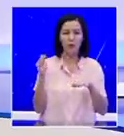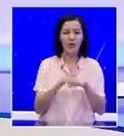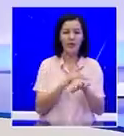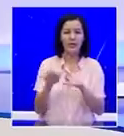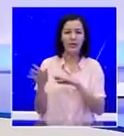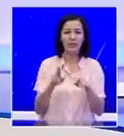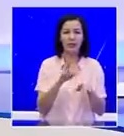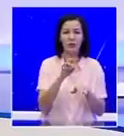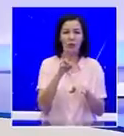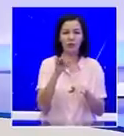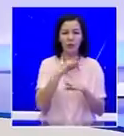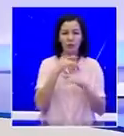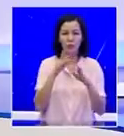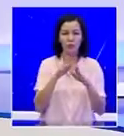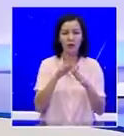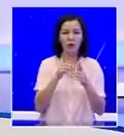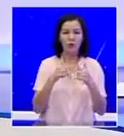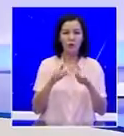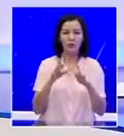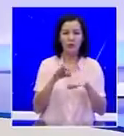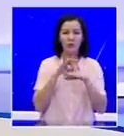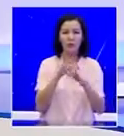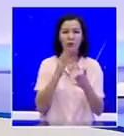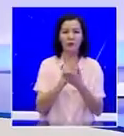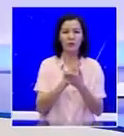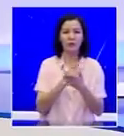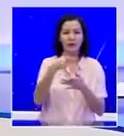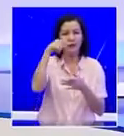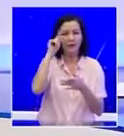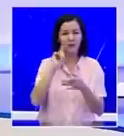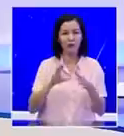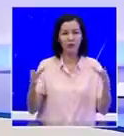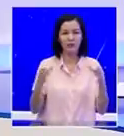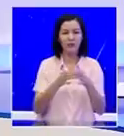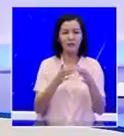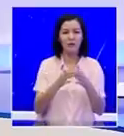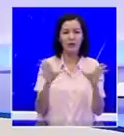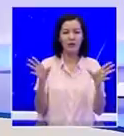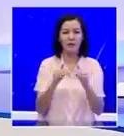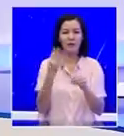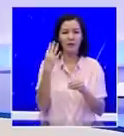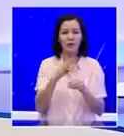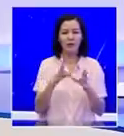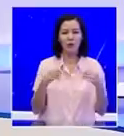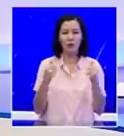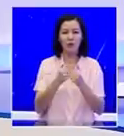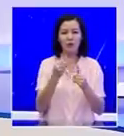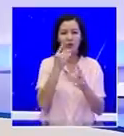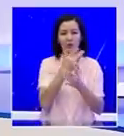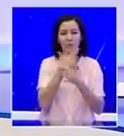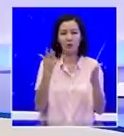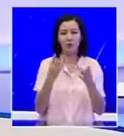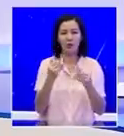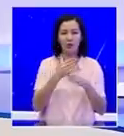көп ұйымдастырылып жатыр. Мәселен, бүгін аудандағы Әзірбайжан диаспорасы өкілдері өзара бірігіп 40 шақты отбасына